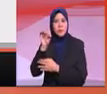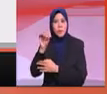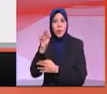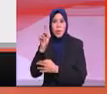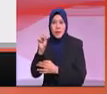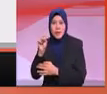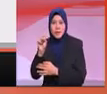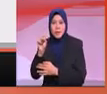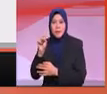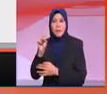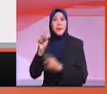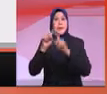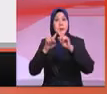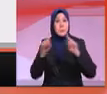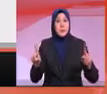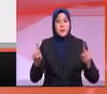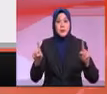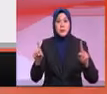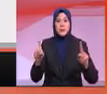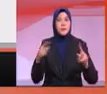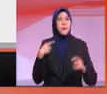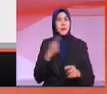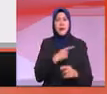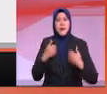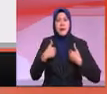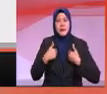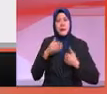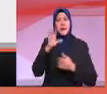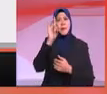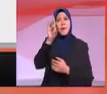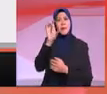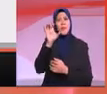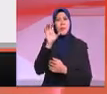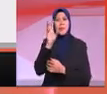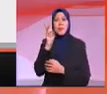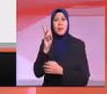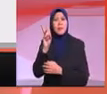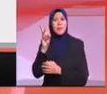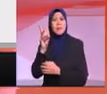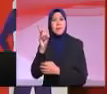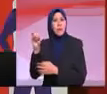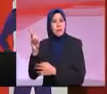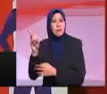saya. Tapi pada hakikatnya kita hanya ada